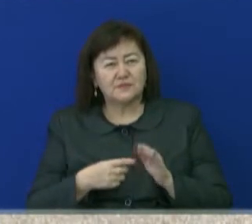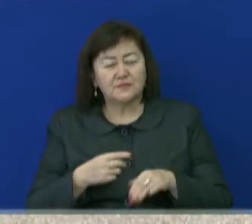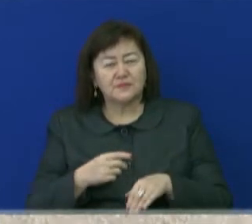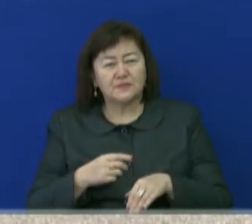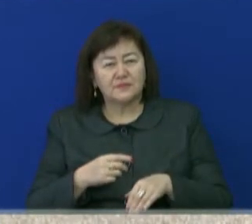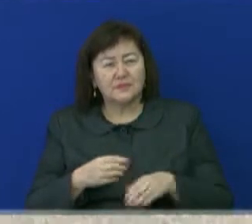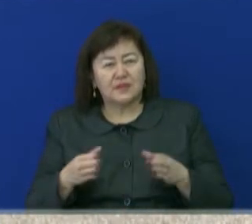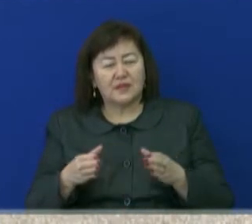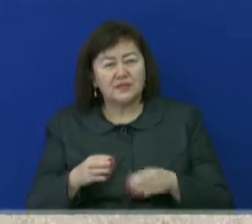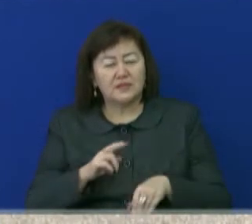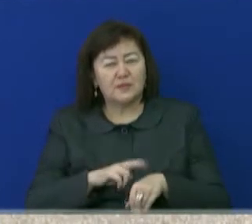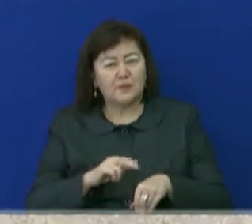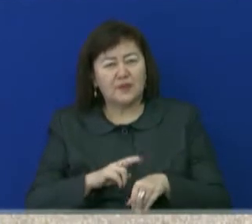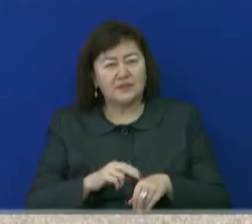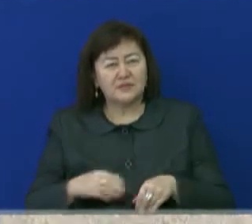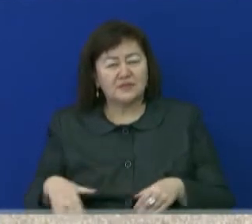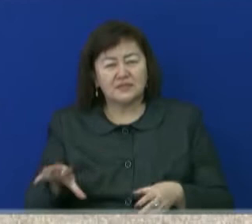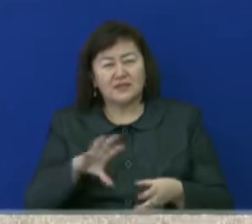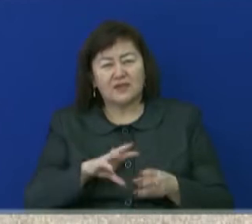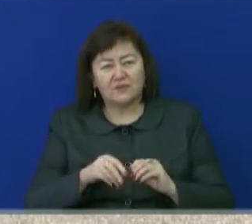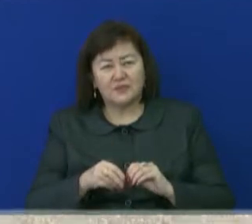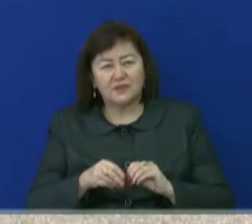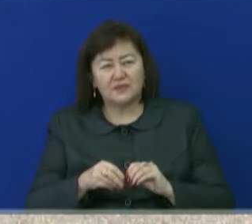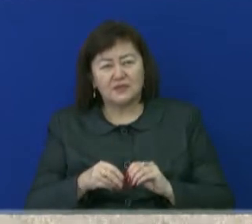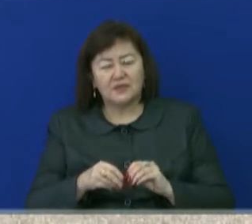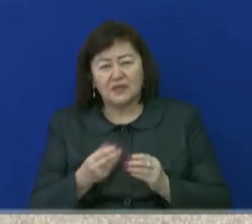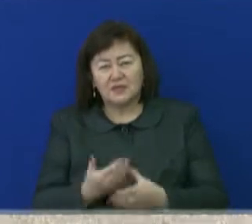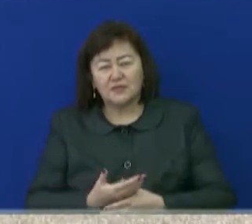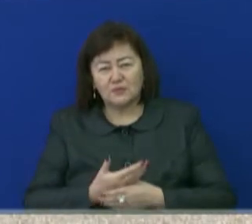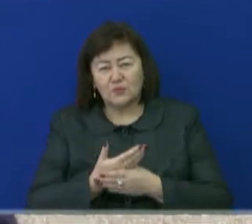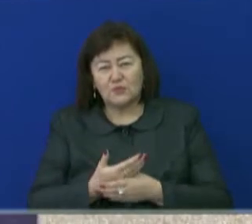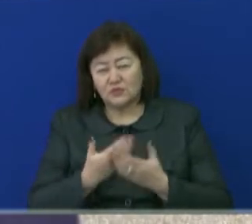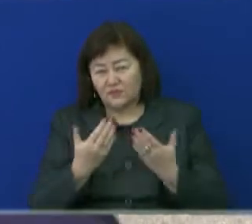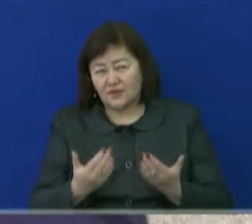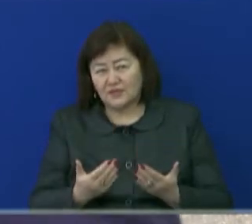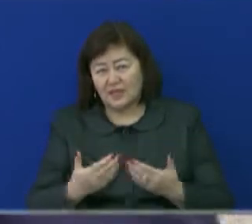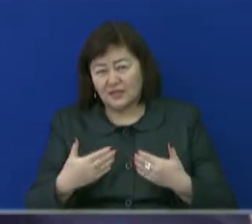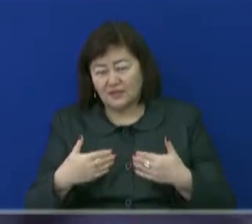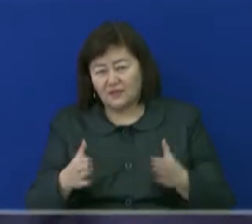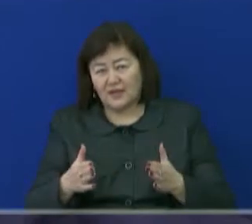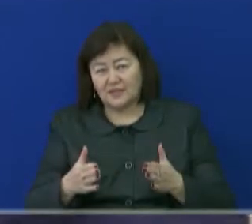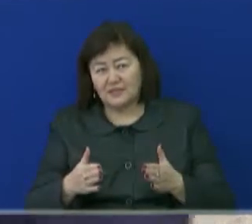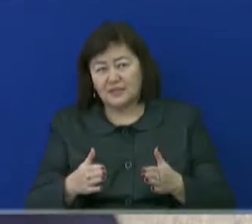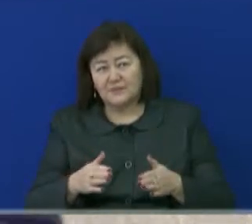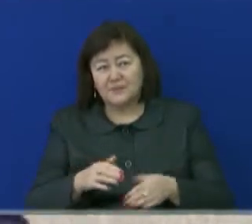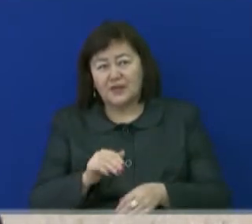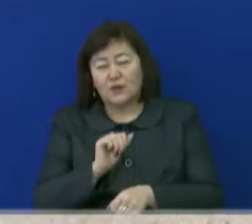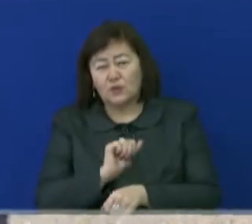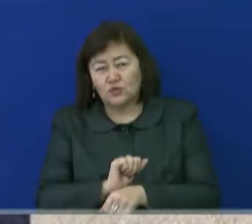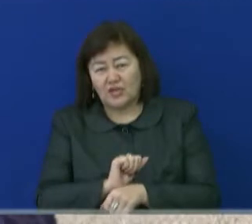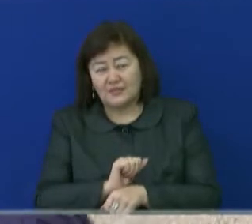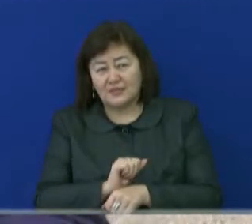тірегі өздеріңізден бірге атқарған жұмыспен ашылып отыр. Бүгін халыққа үлкен мүмкіншілік беріп отыр. Ең біріншіден мына